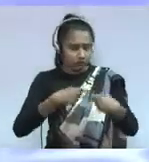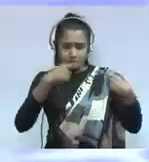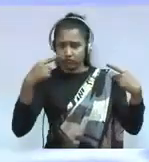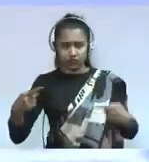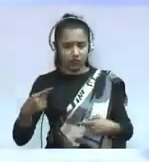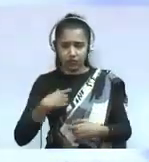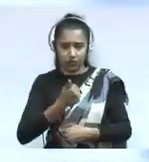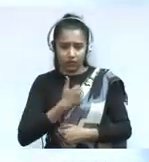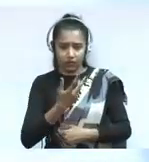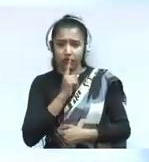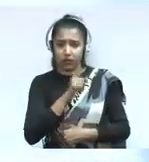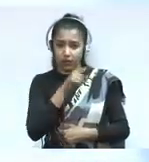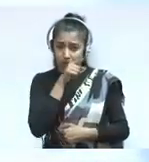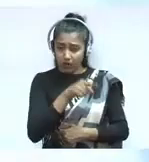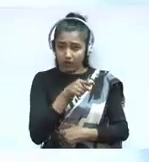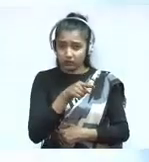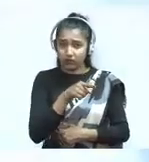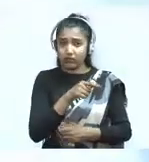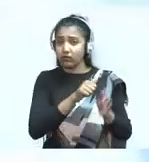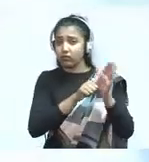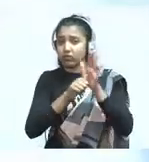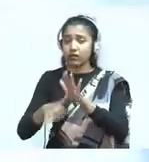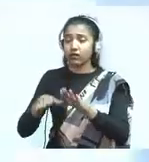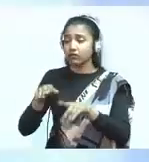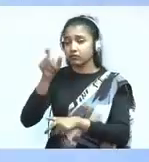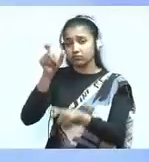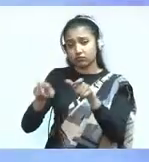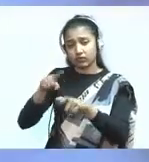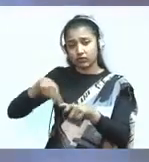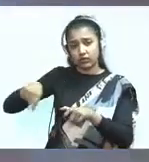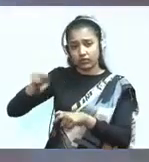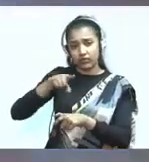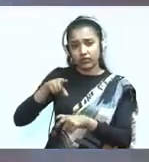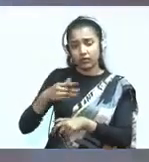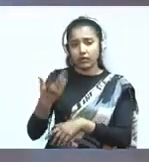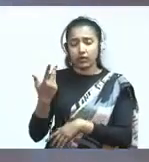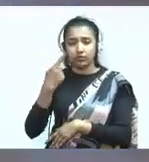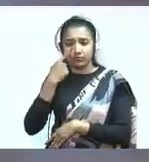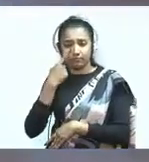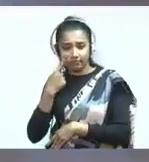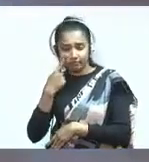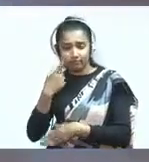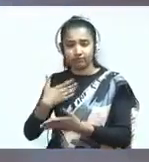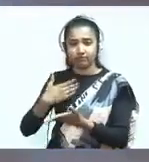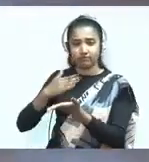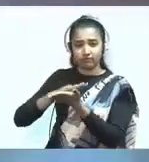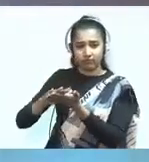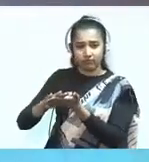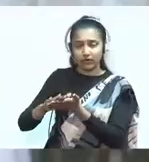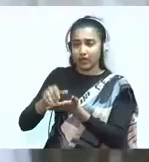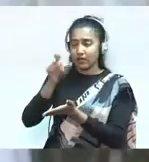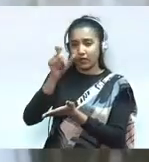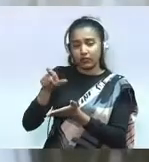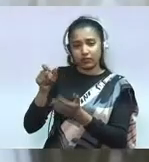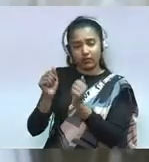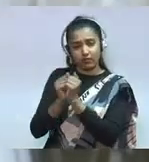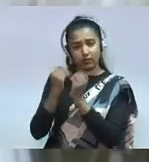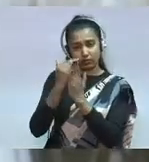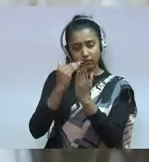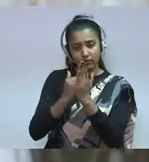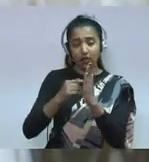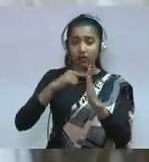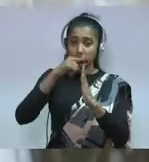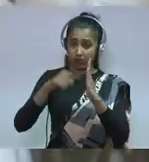ඉන් පීඩාවට පත් සාමාන්‍ය ජනතාව කෙරේ සහකම්පනයකින් යුතුව මනුෂ්‍යත්වයේ වැඩපිළිවෙලක් දේශය